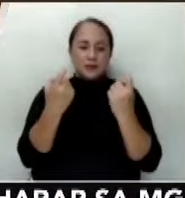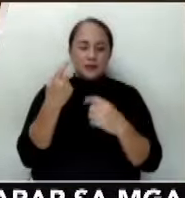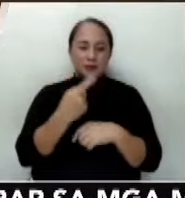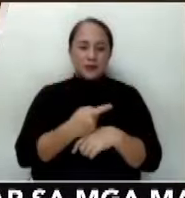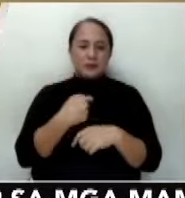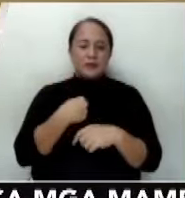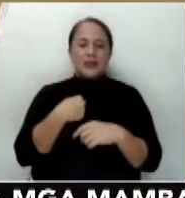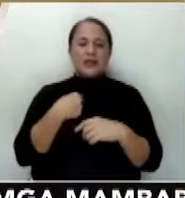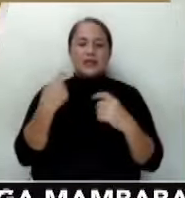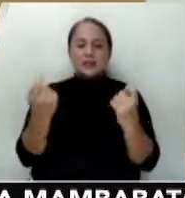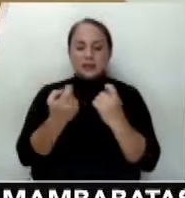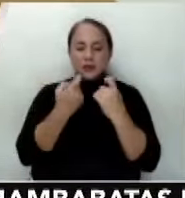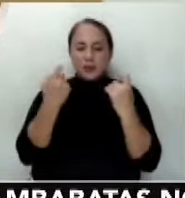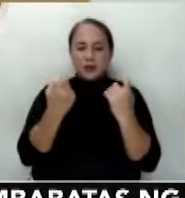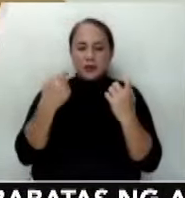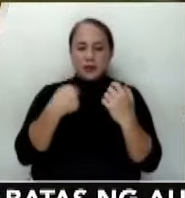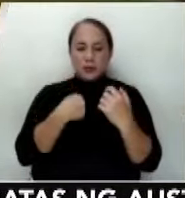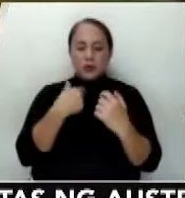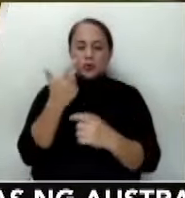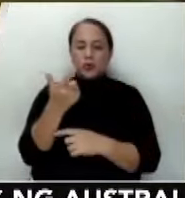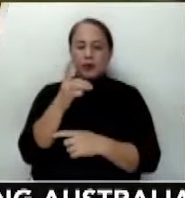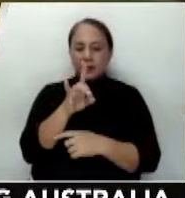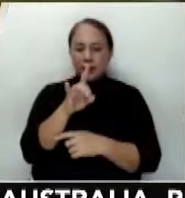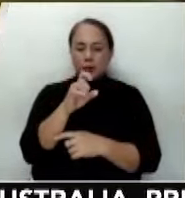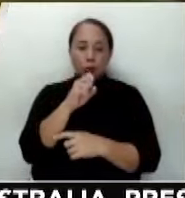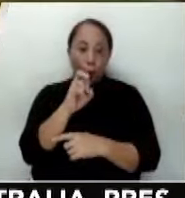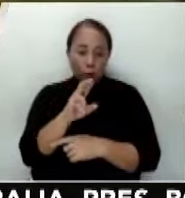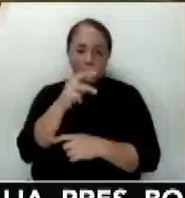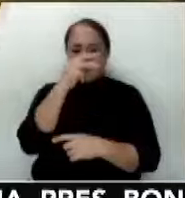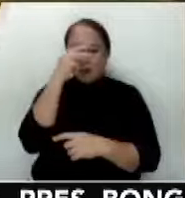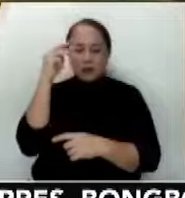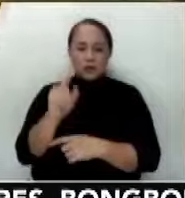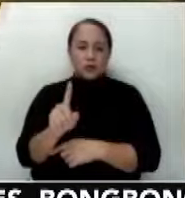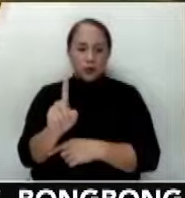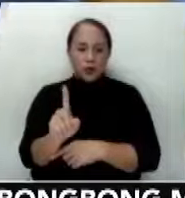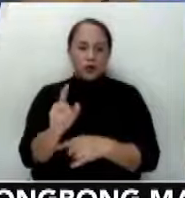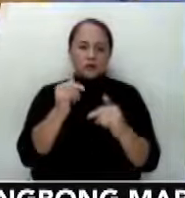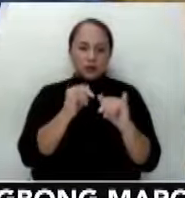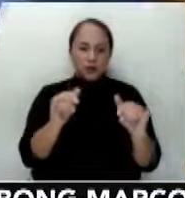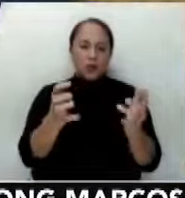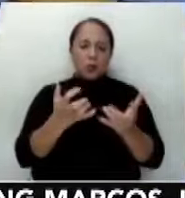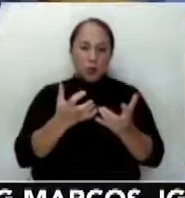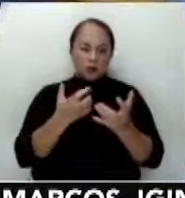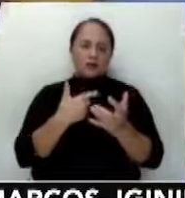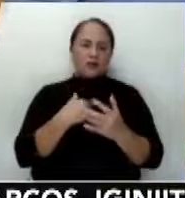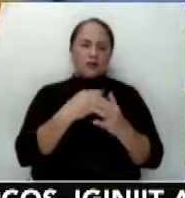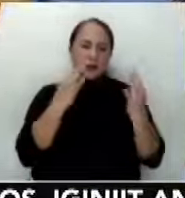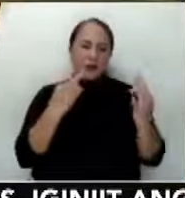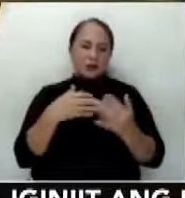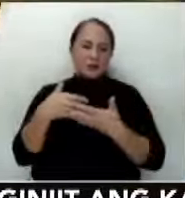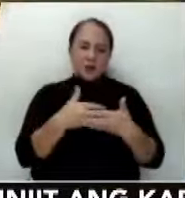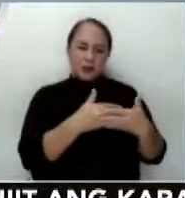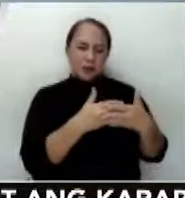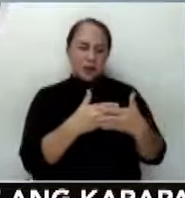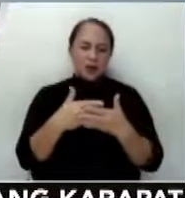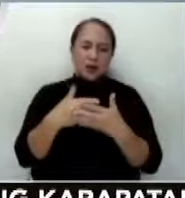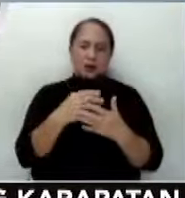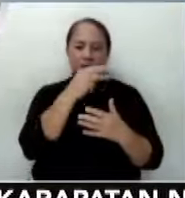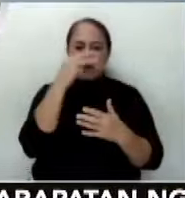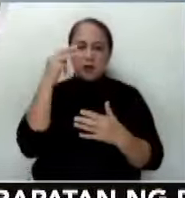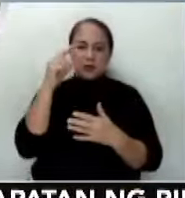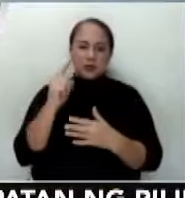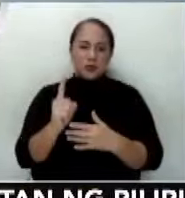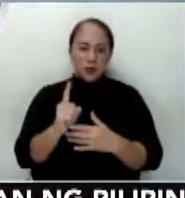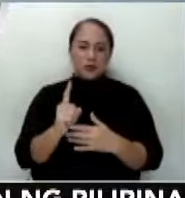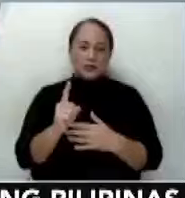ako, pero 28 or March 1. Gusto kong i-embrace pa rin yung pagiging February baby ko. Pero March 1 kasi nadadagdagan yung age ko.